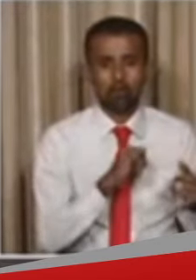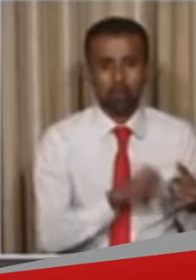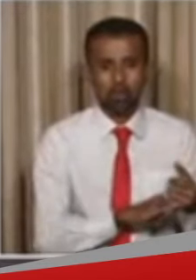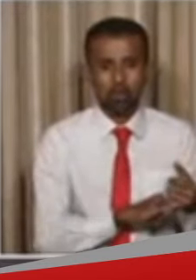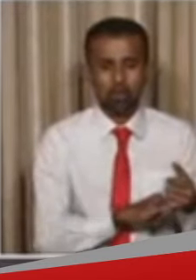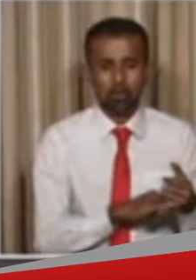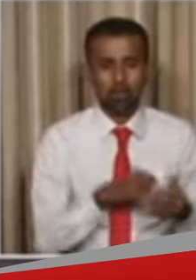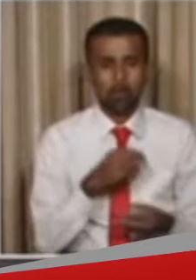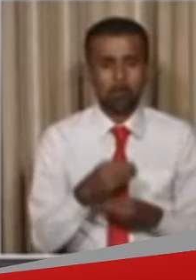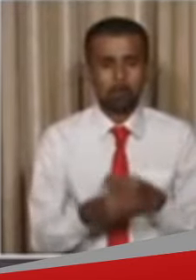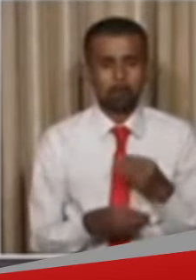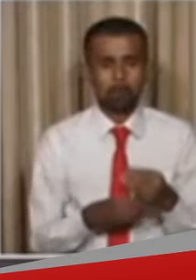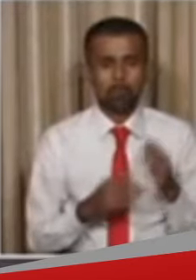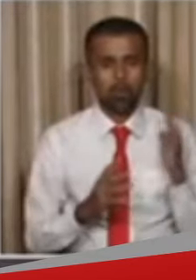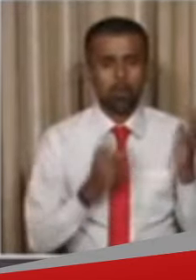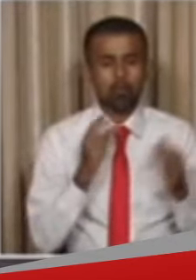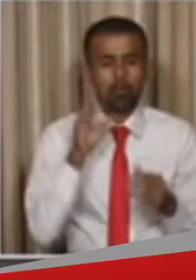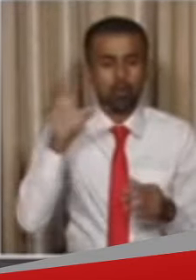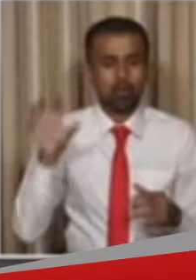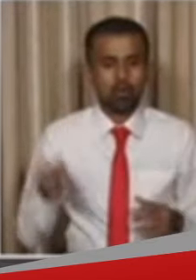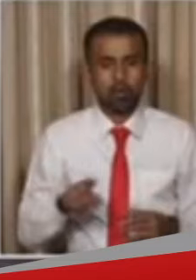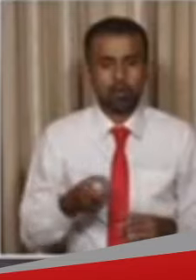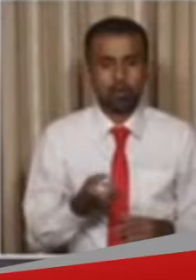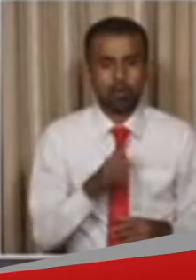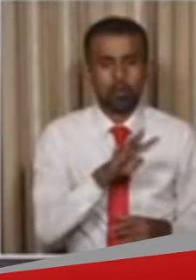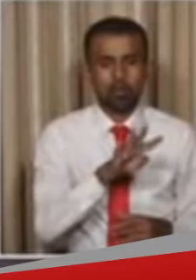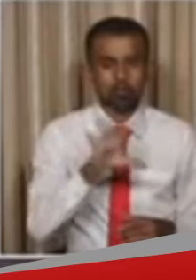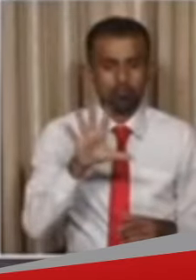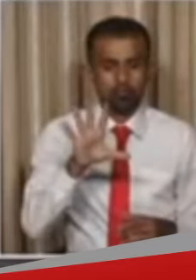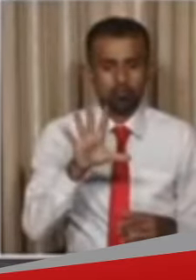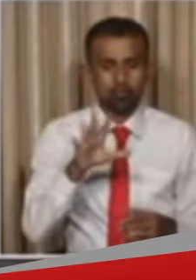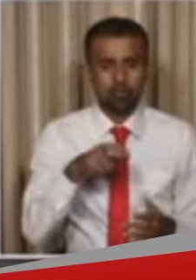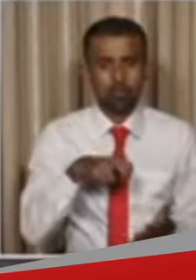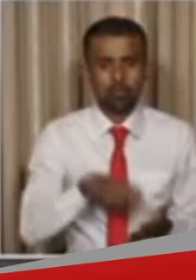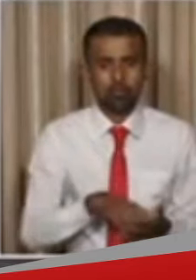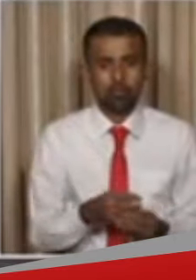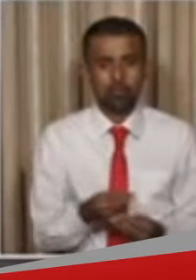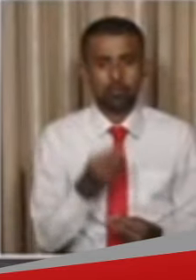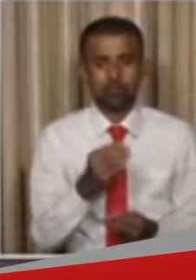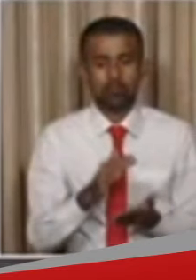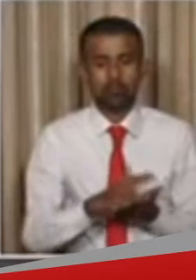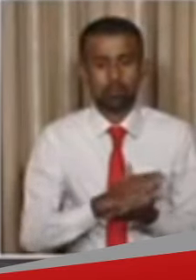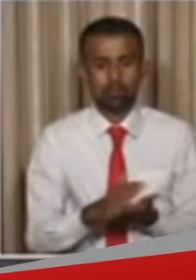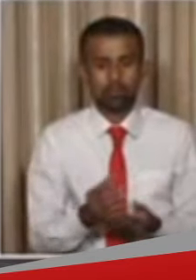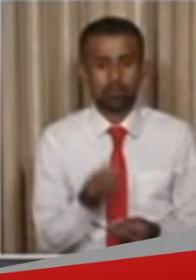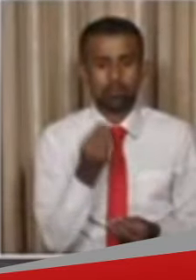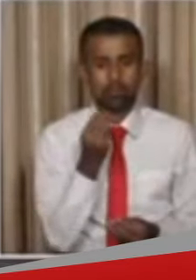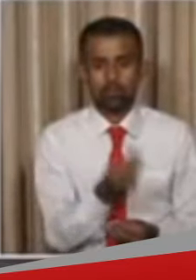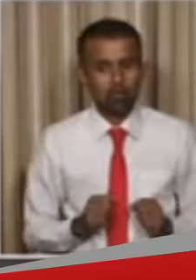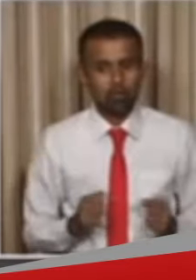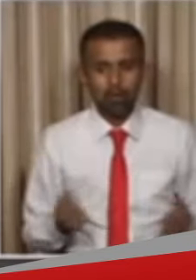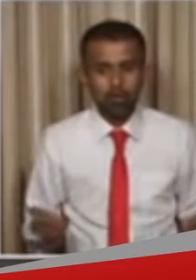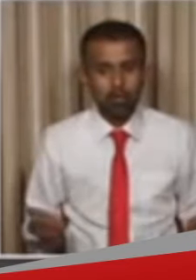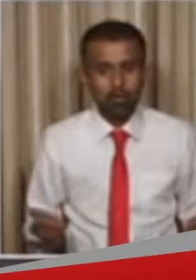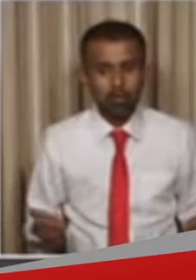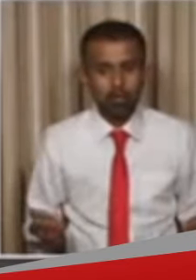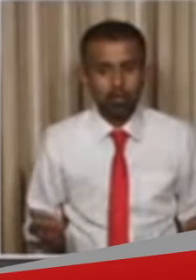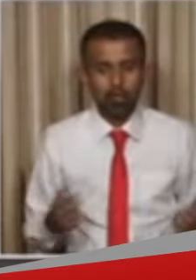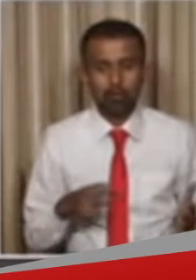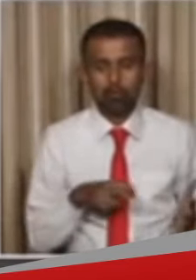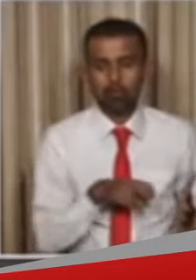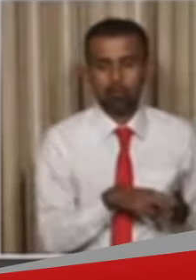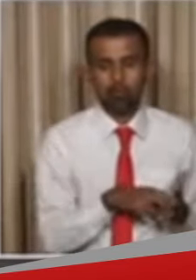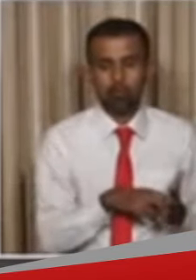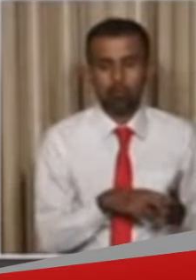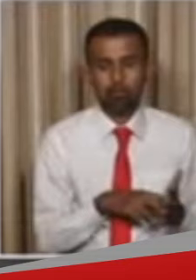IVS කියන ආයතනය ලෝකෙ රටවල් 145ක වීසා ලබා දීමේ සේවා සපයනවා කියලා එහෙම එකක් නැහැ. ඒ වීසා